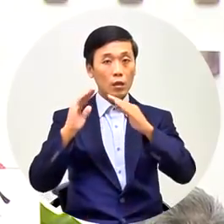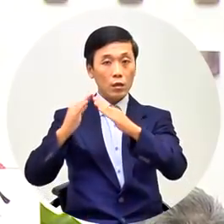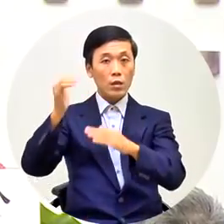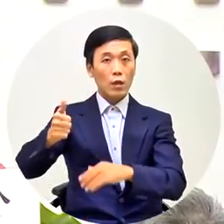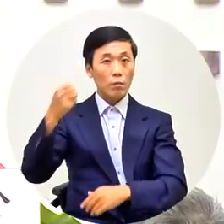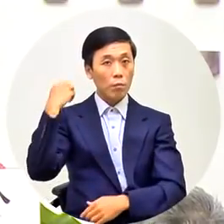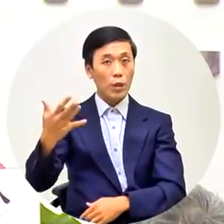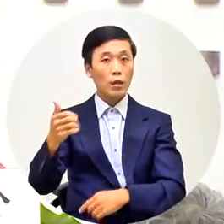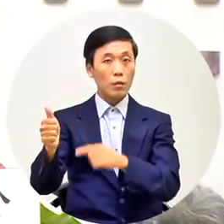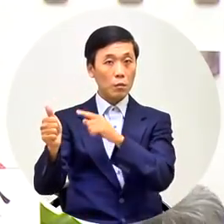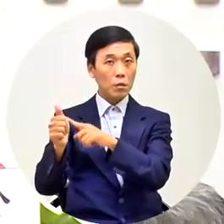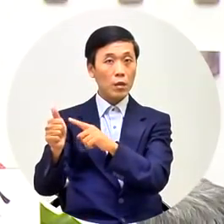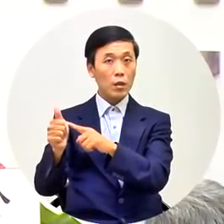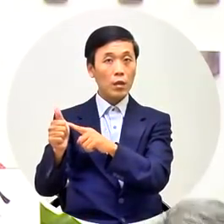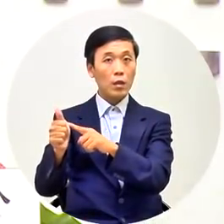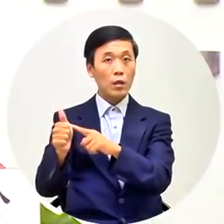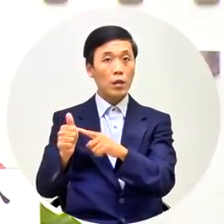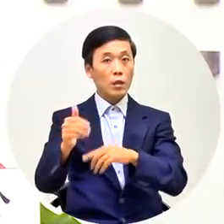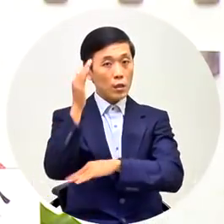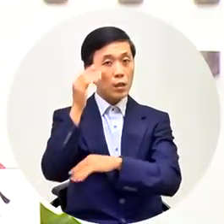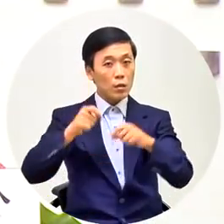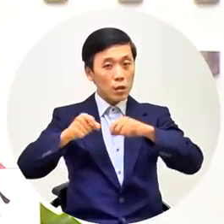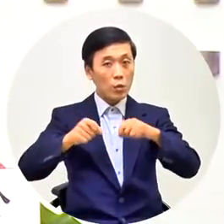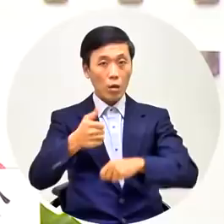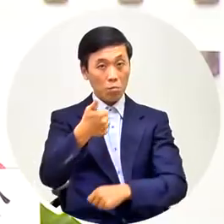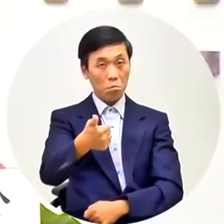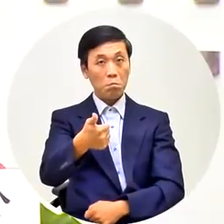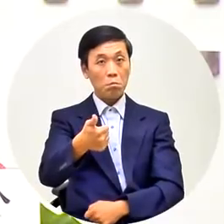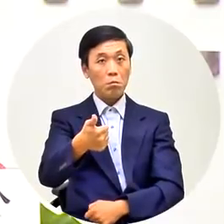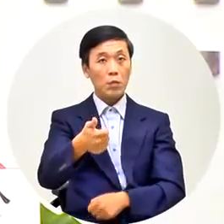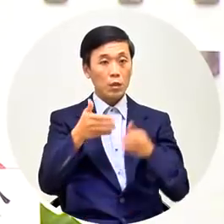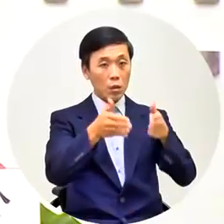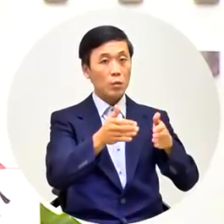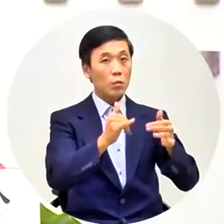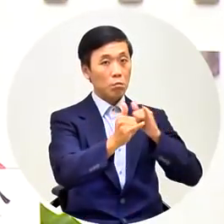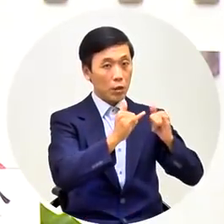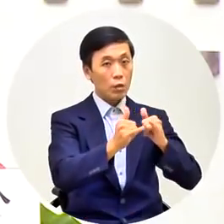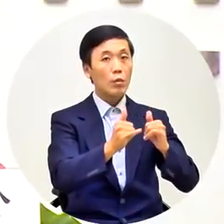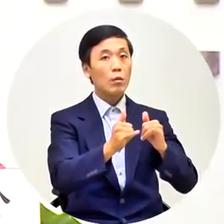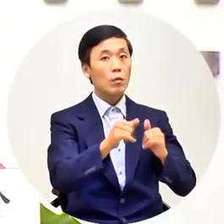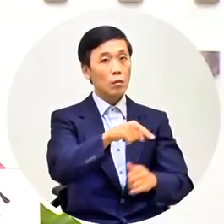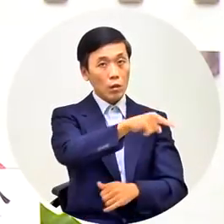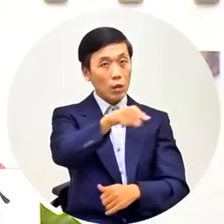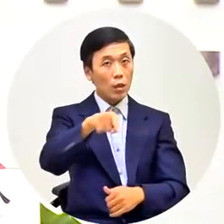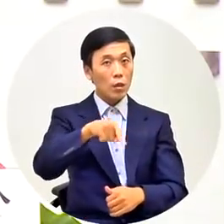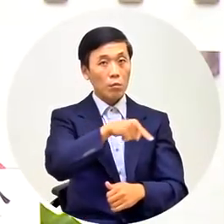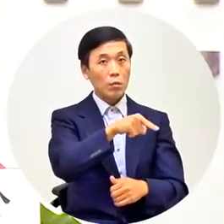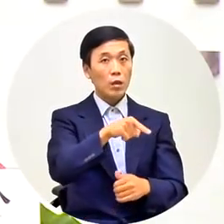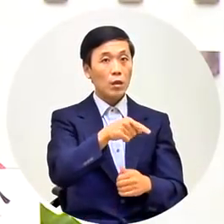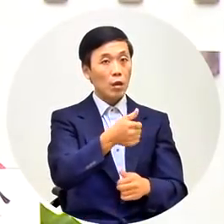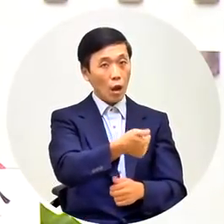好的政策，对人民、对百姓啊有益的政策，高雄市议